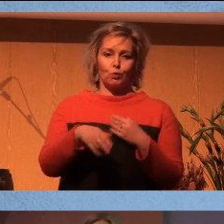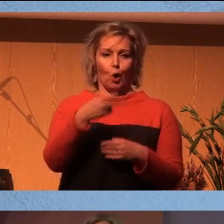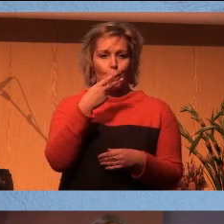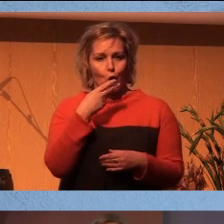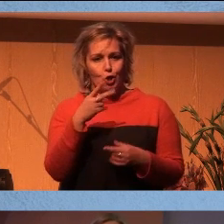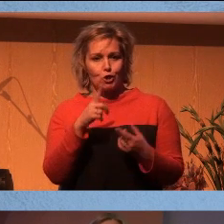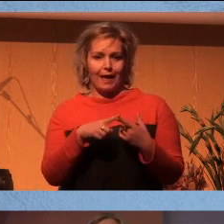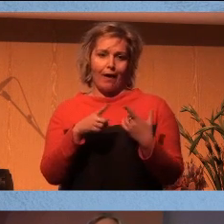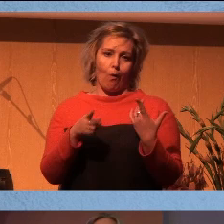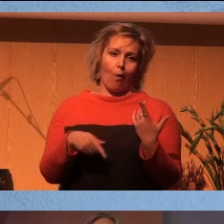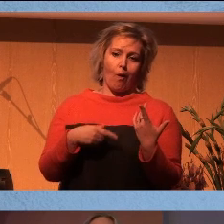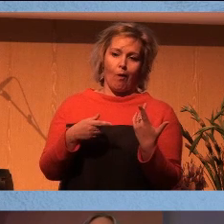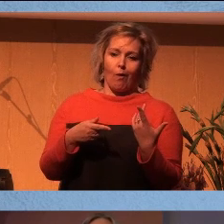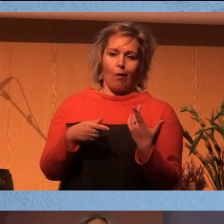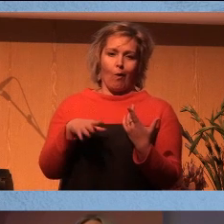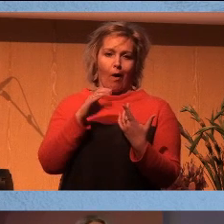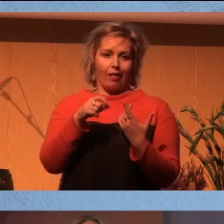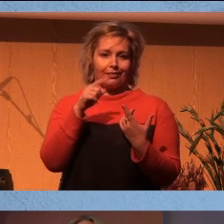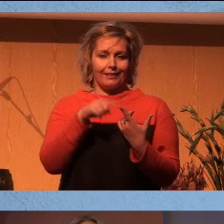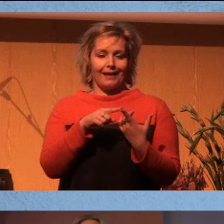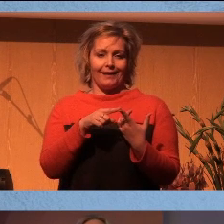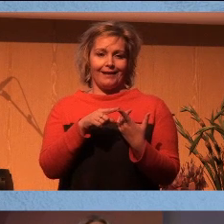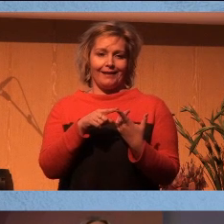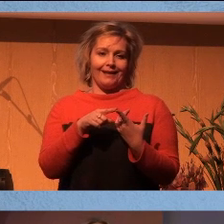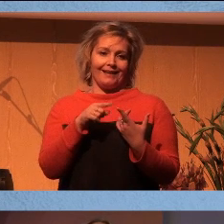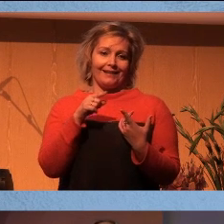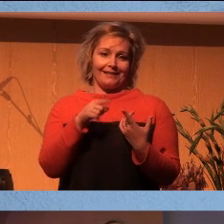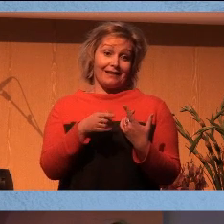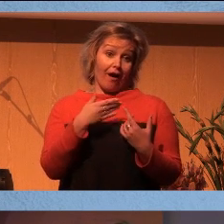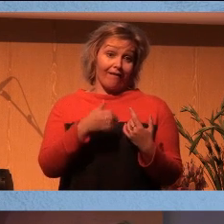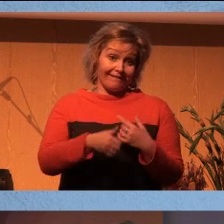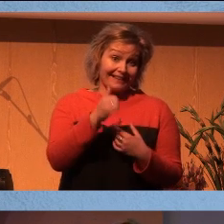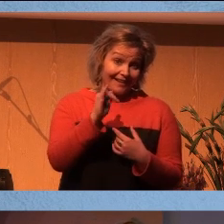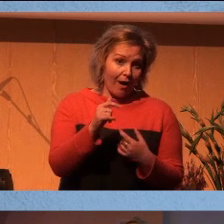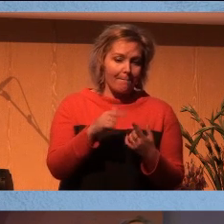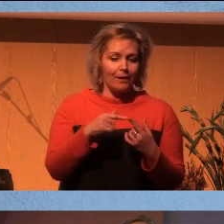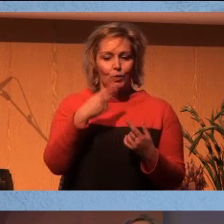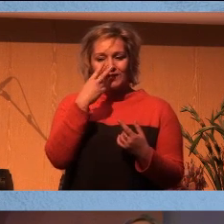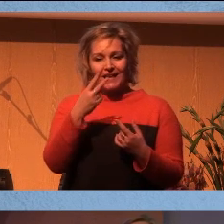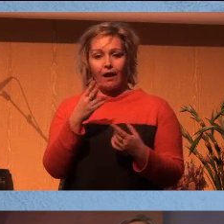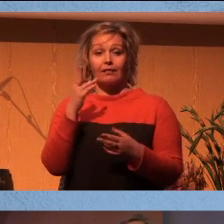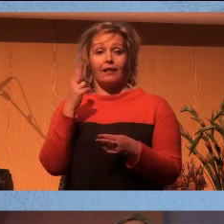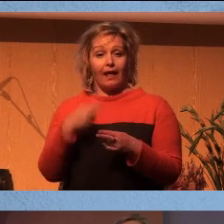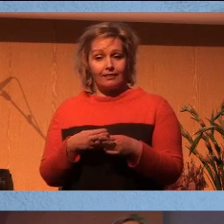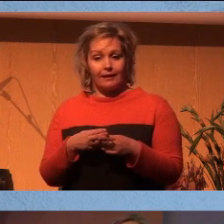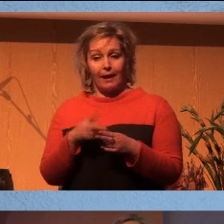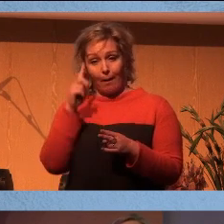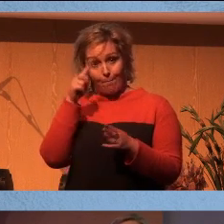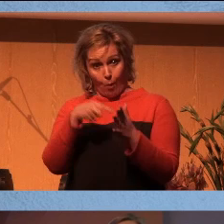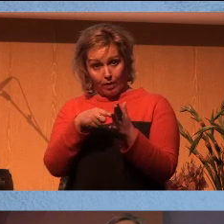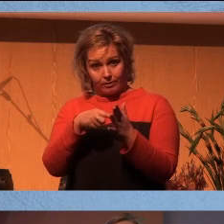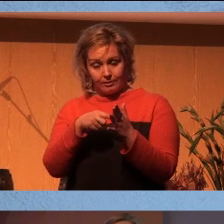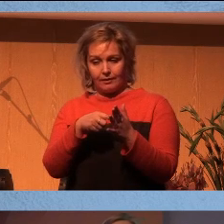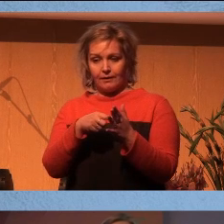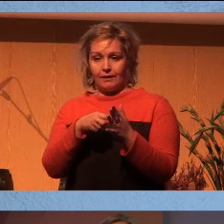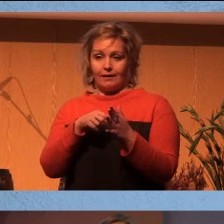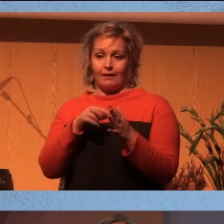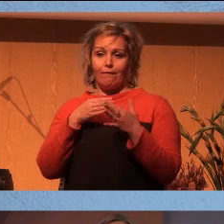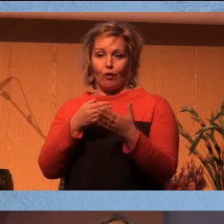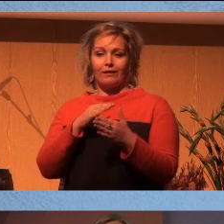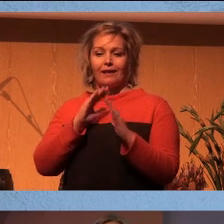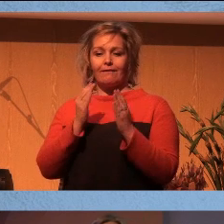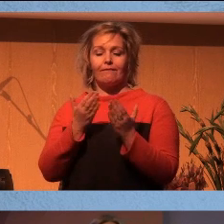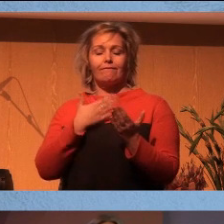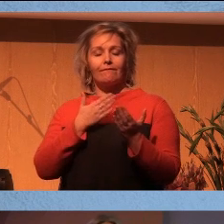røyke og gå med vekt og alle disse tingene, og det antagelig fremdeles viktig, men hvor man ser at det endelige målet nå i forhold til Verdens